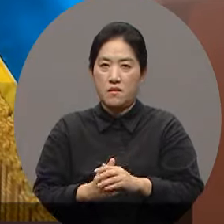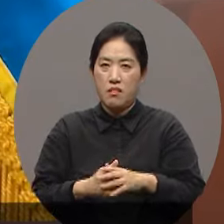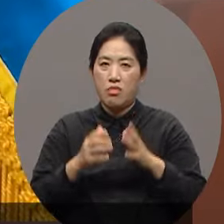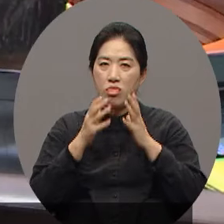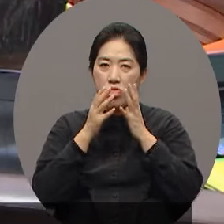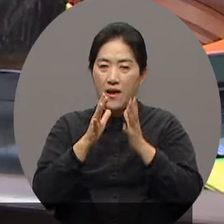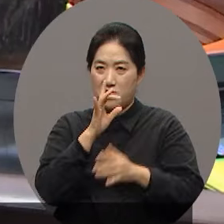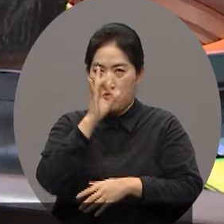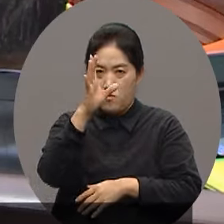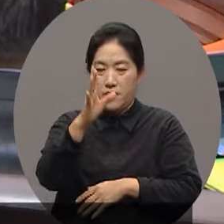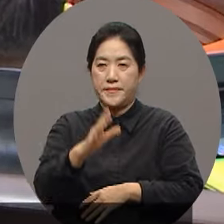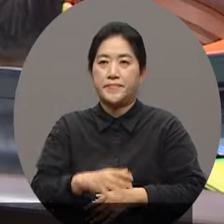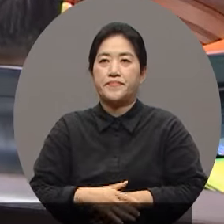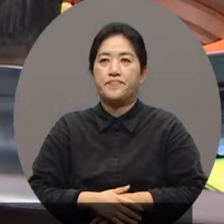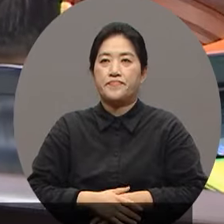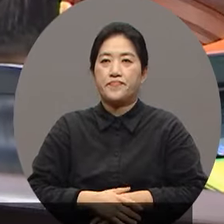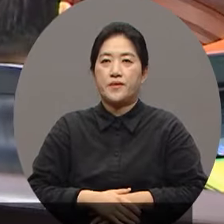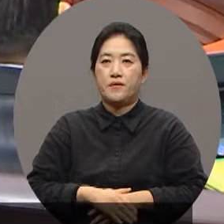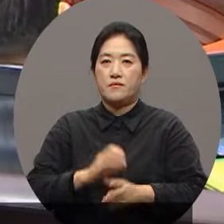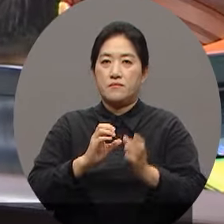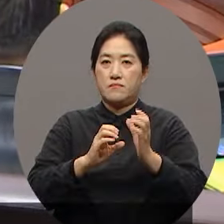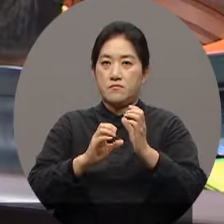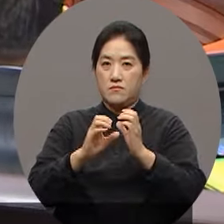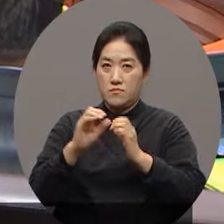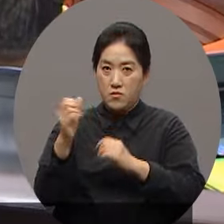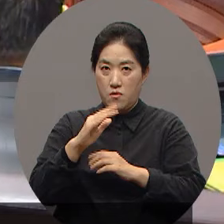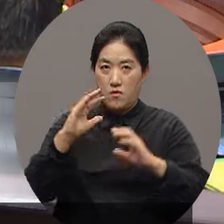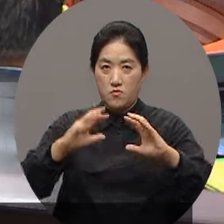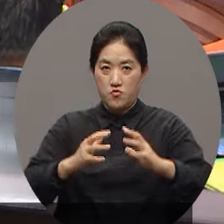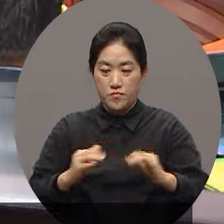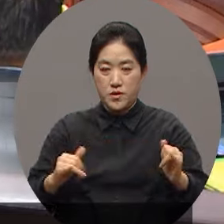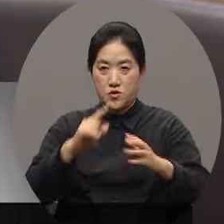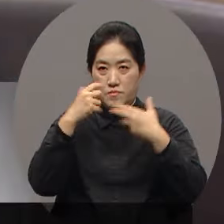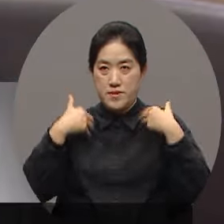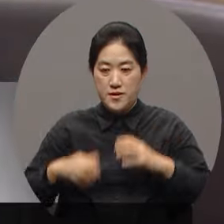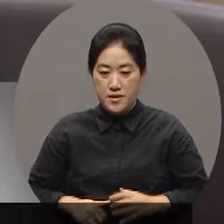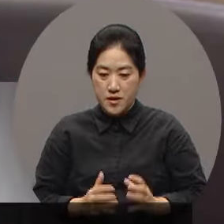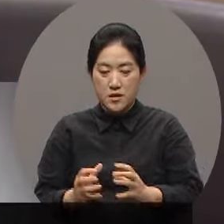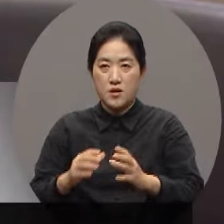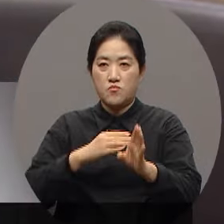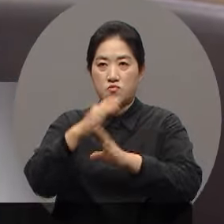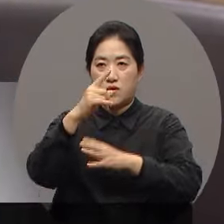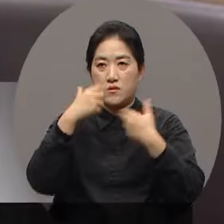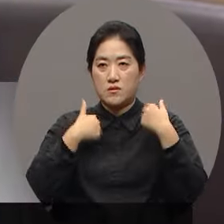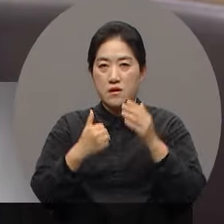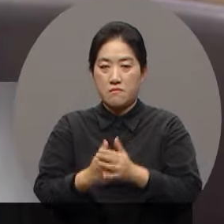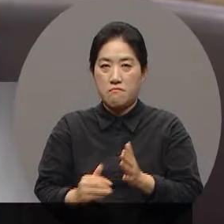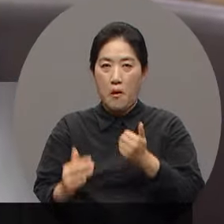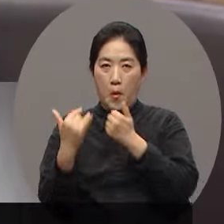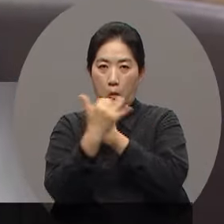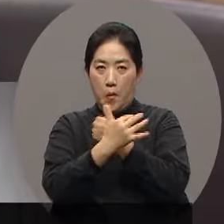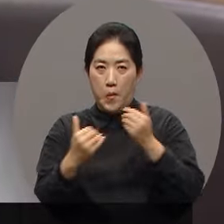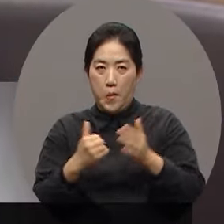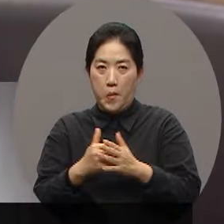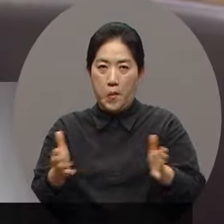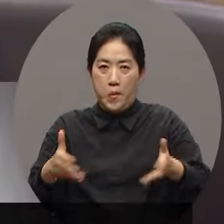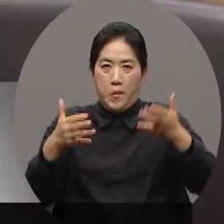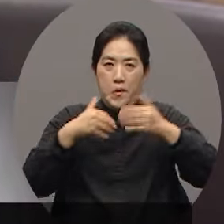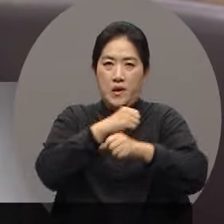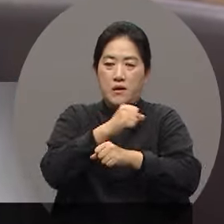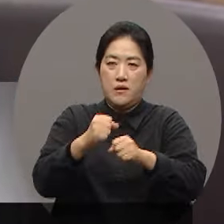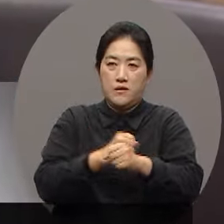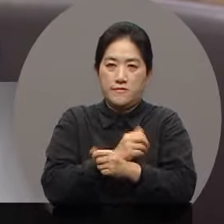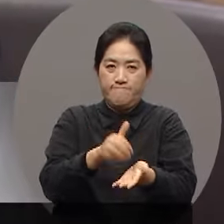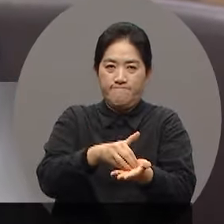않습니다. 그러면서 우리 국민과 정부가 하나 되어 북한 정권의 기만 전술과 선전선동을 물리쳐